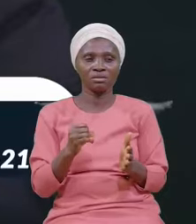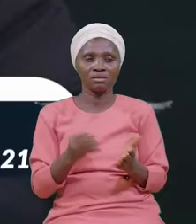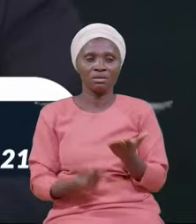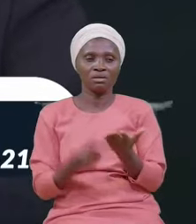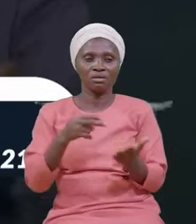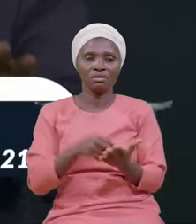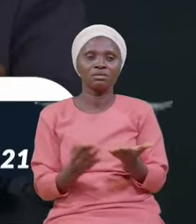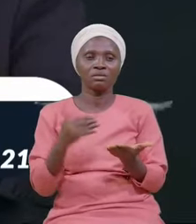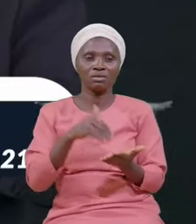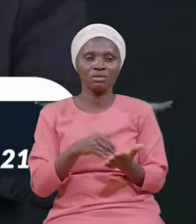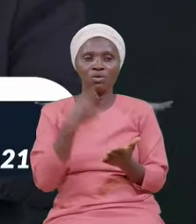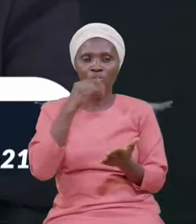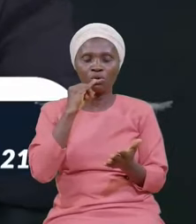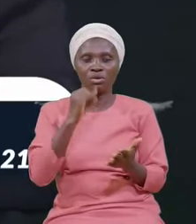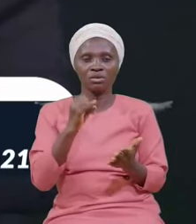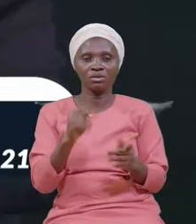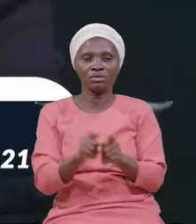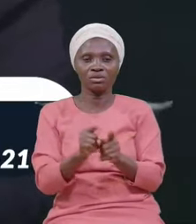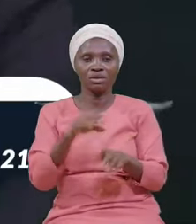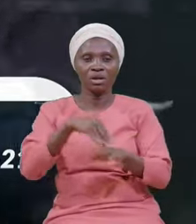intercède pour nous.